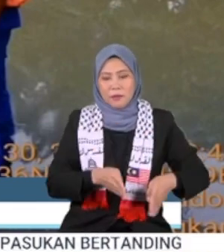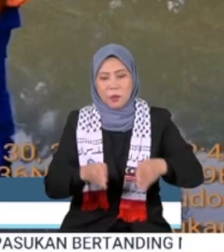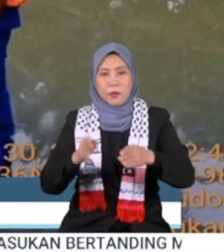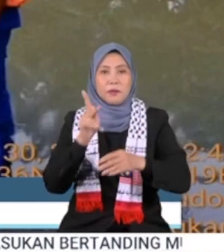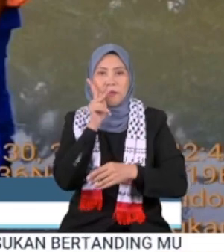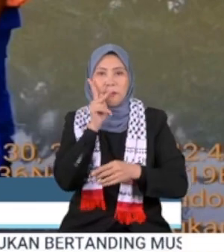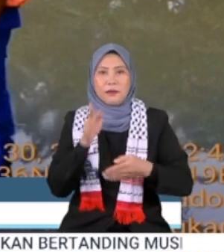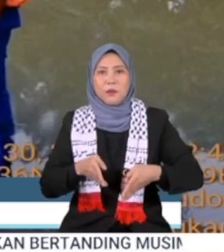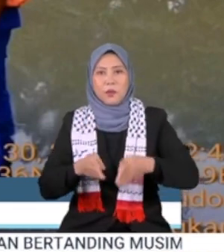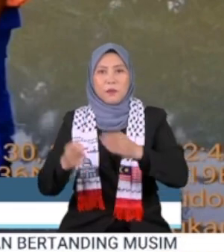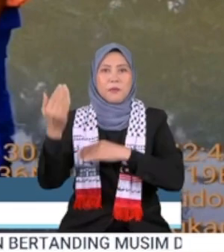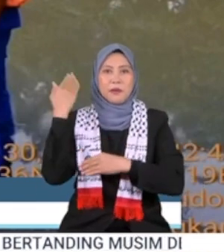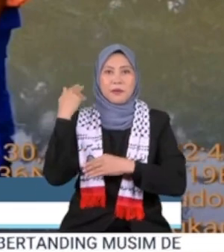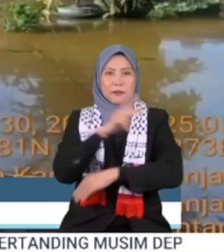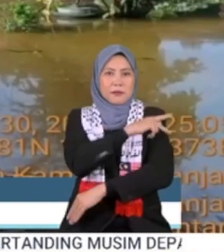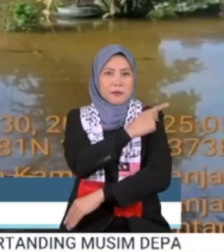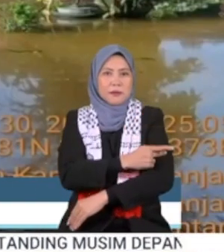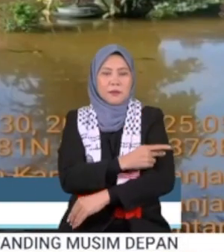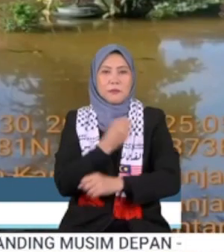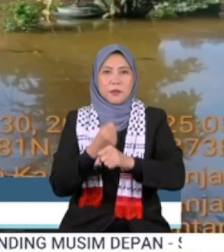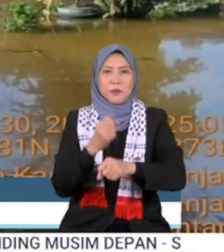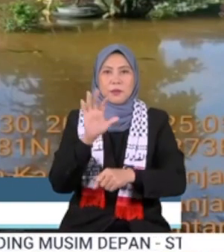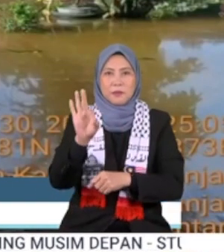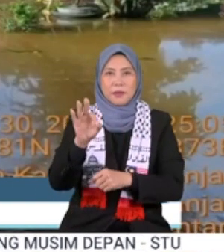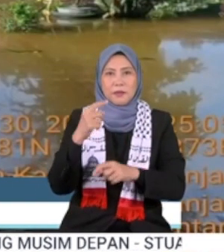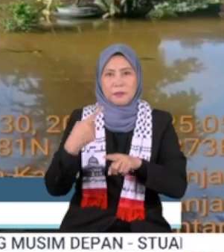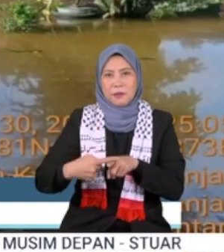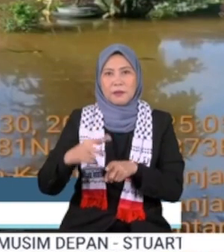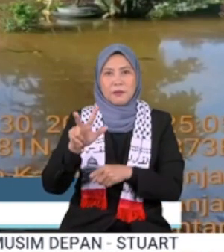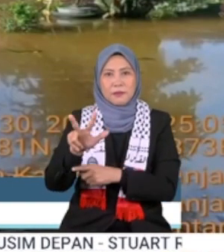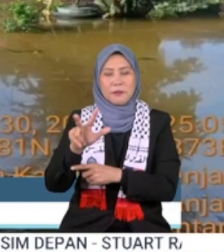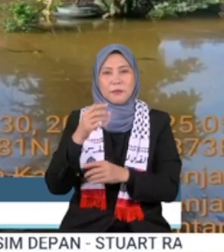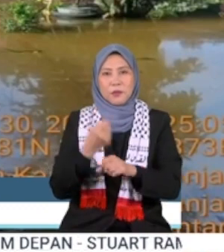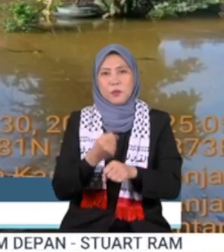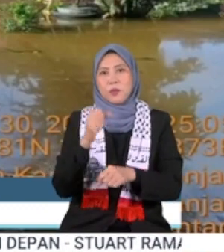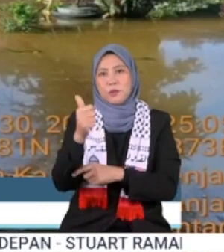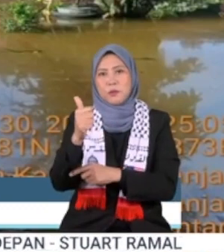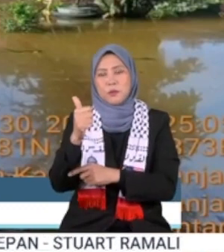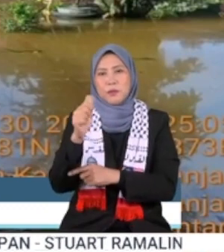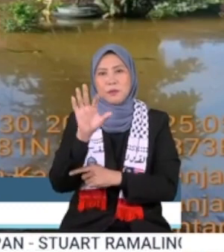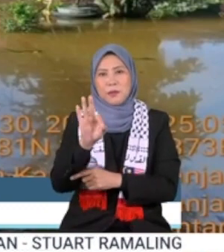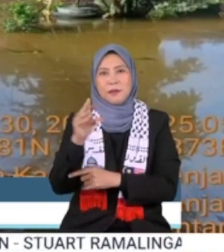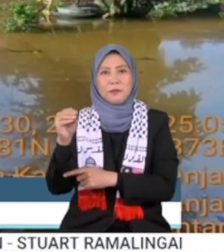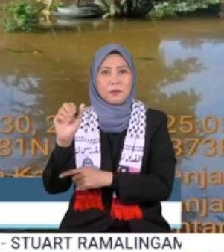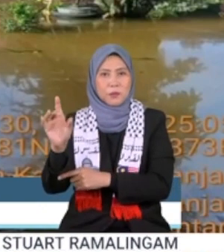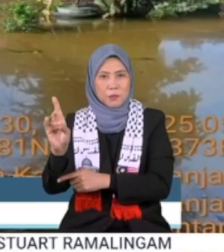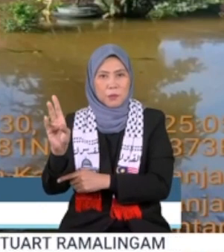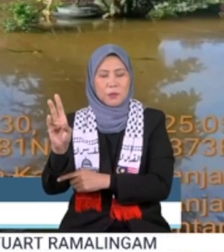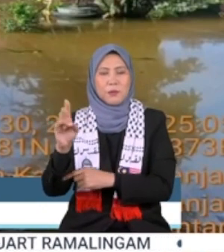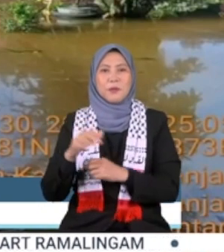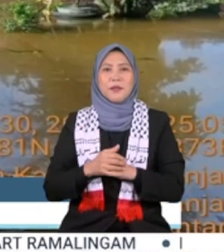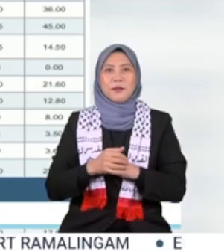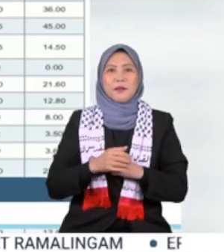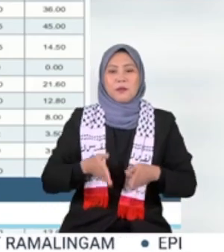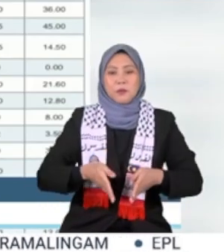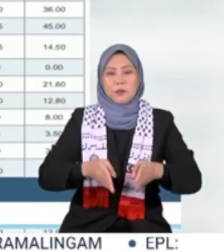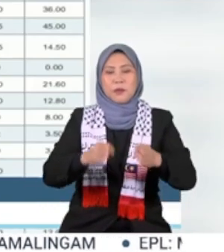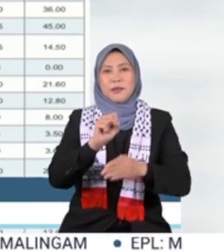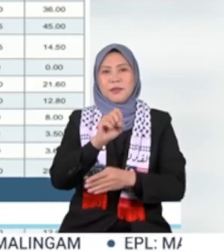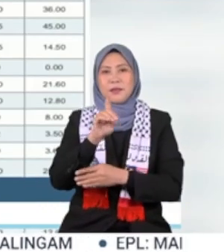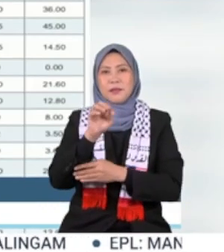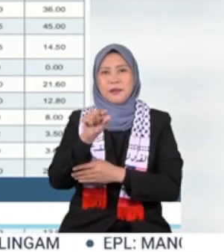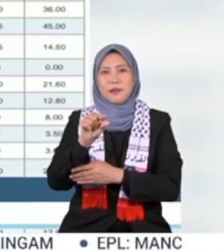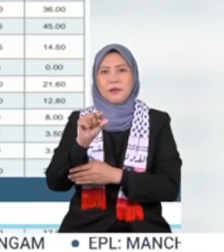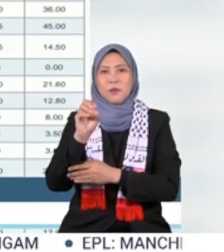Kedah lorong belakang klinik batu se Simpang t batu 10 se dan 7 lorong sidang Osman